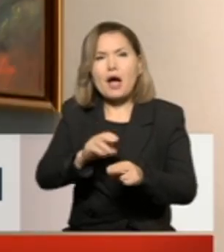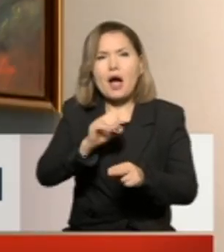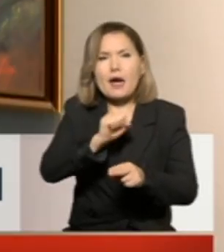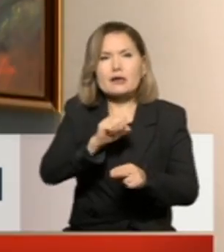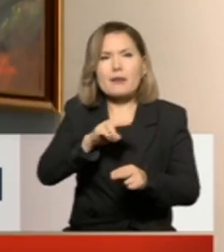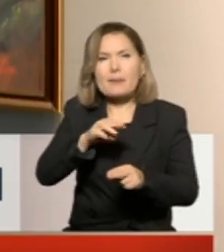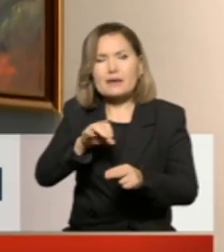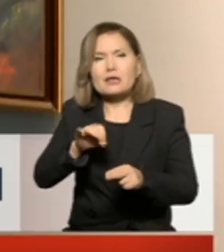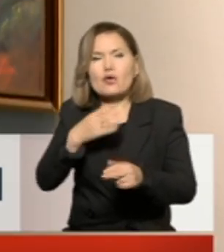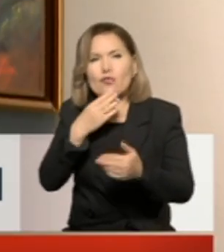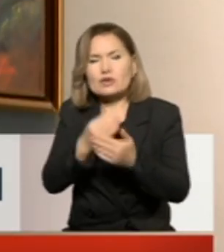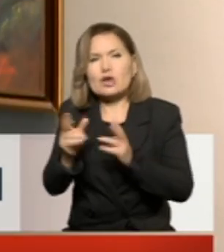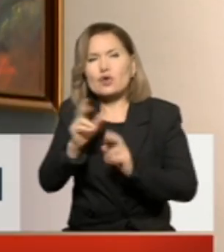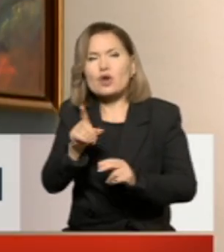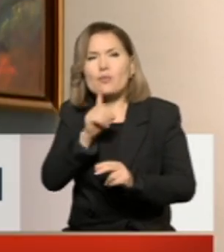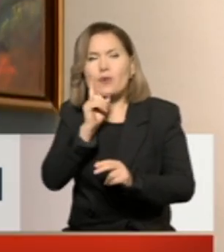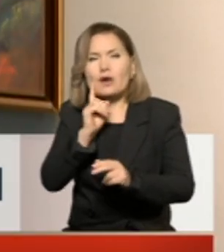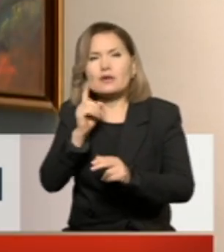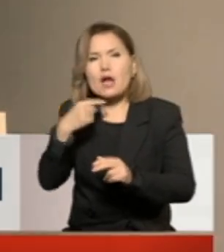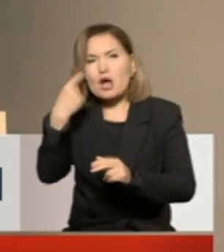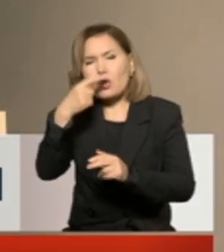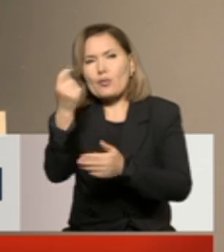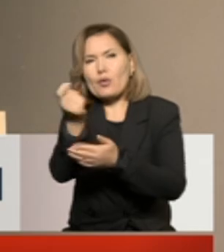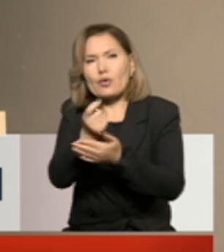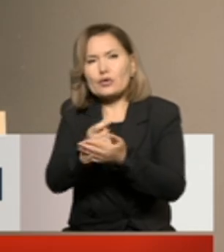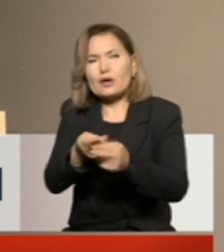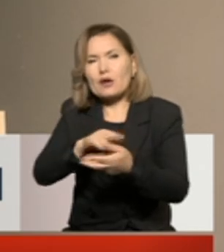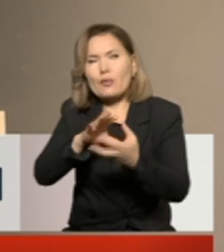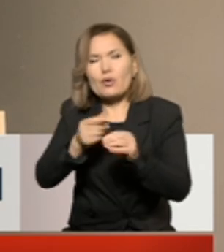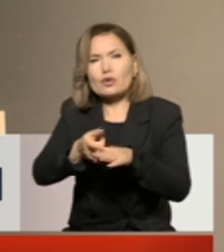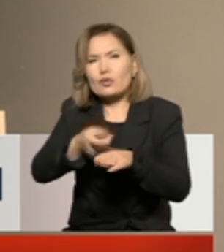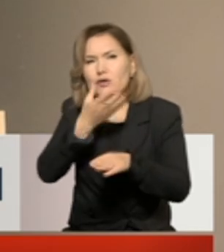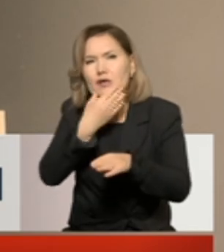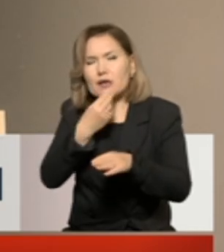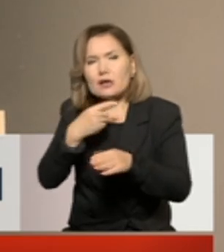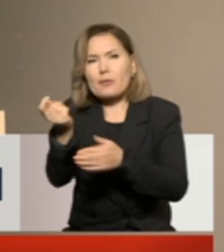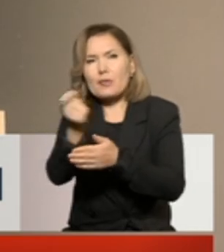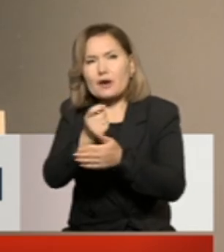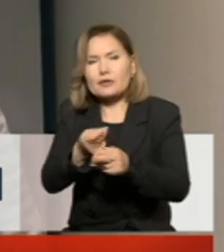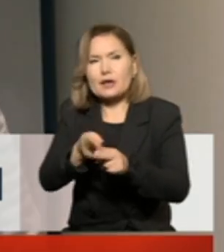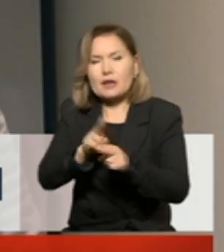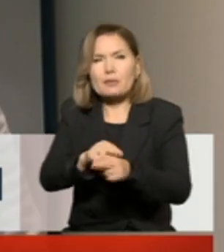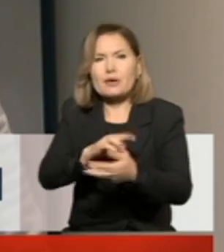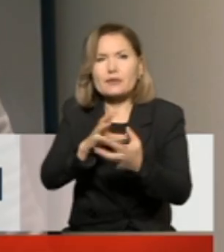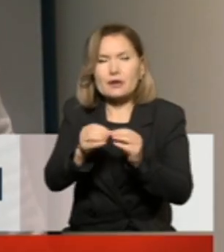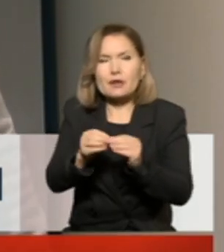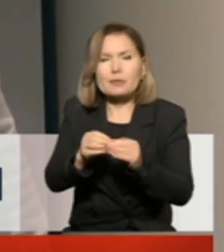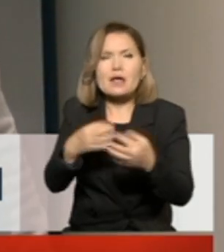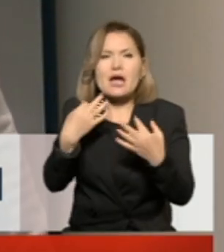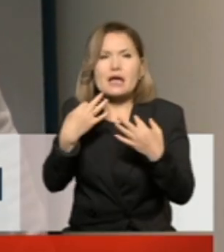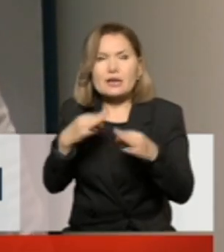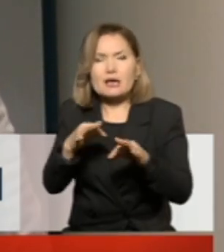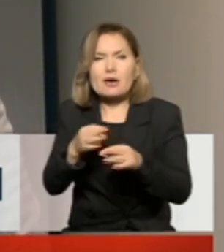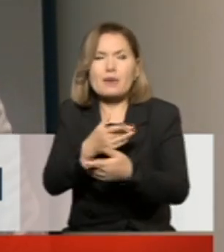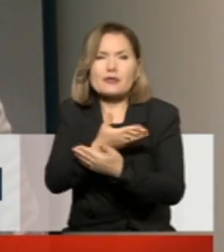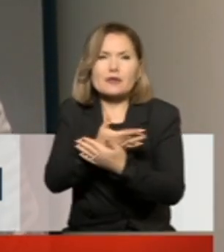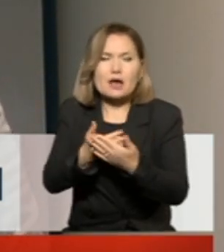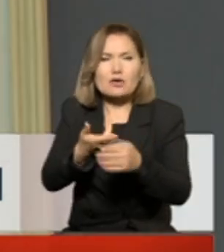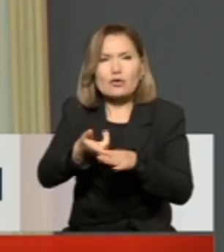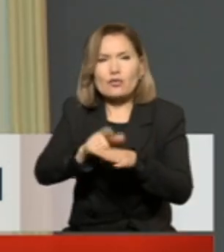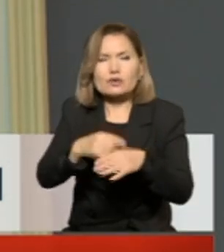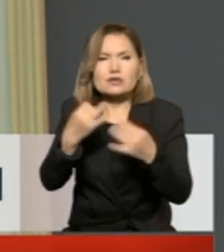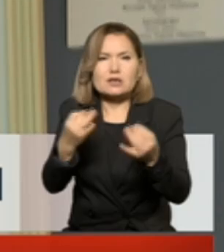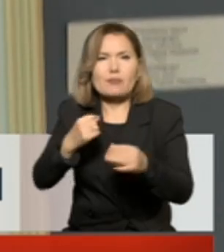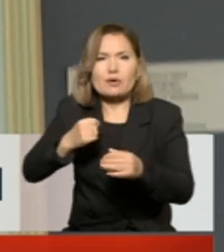өзінің студенттік шақтағы достарын бейнелеген. Кенепке майлы бояумен түскен экспозицияда шығармашылық еркіндік пен ізденіс